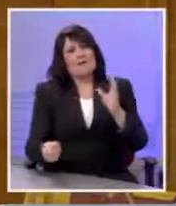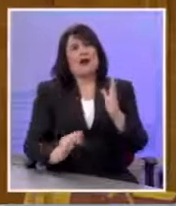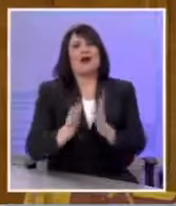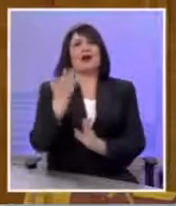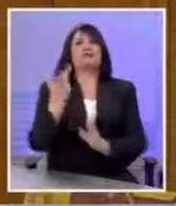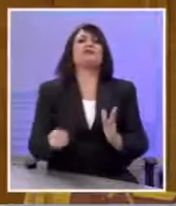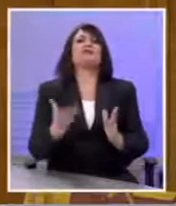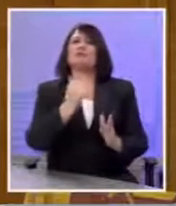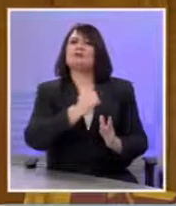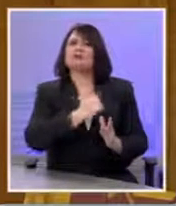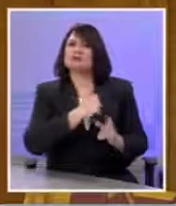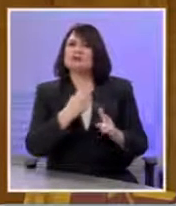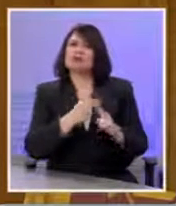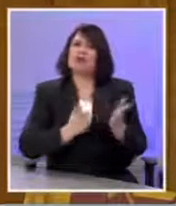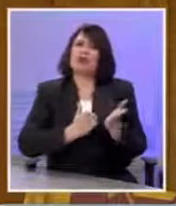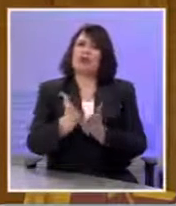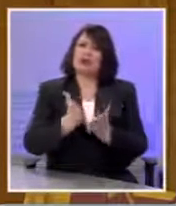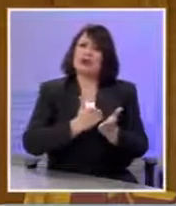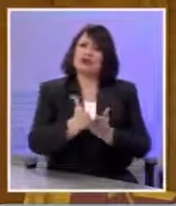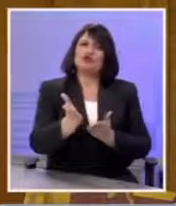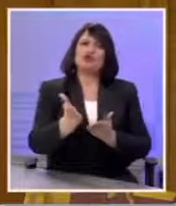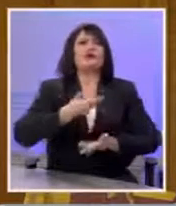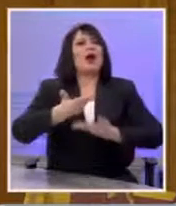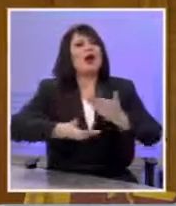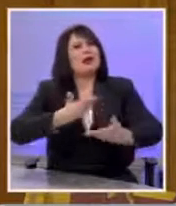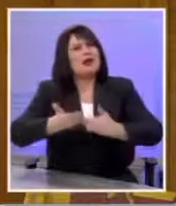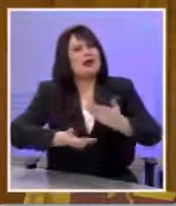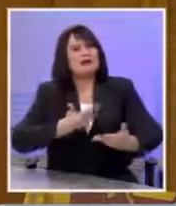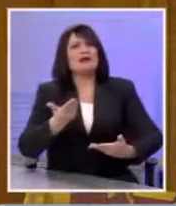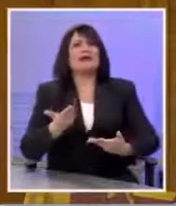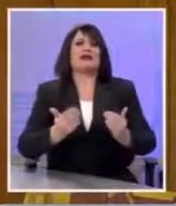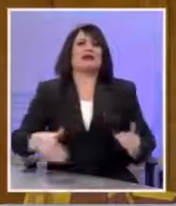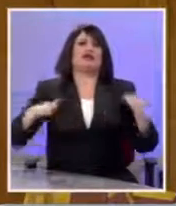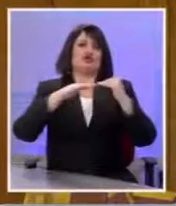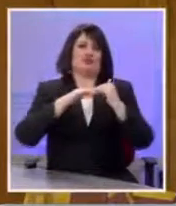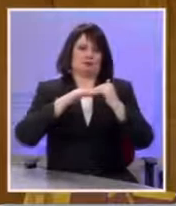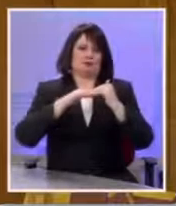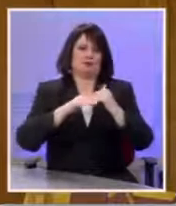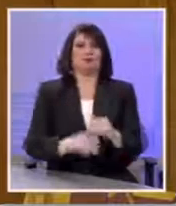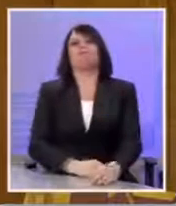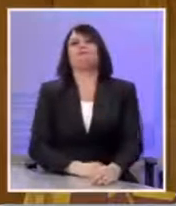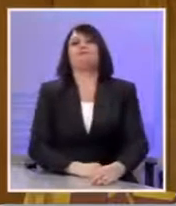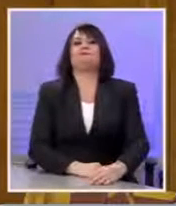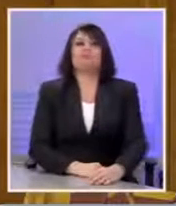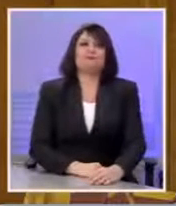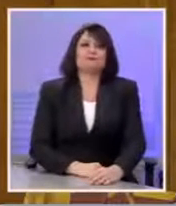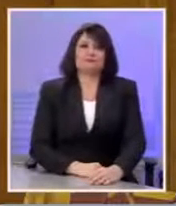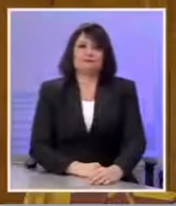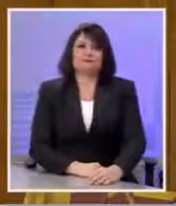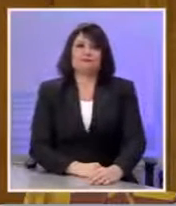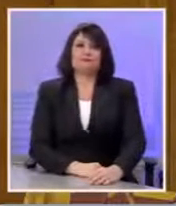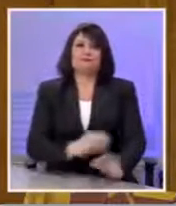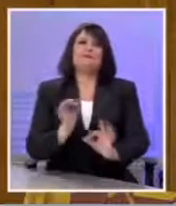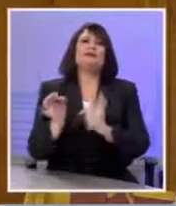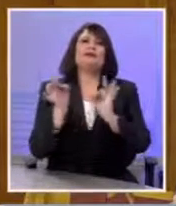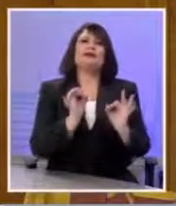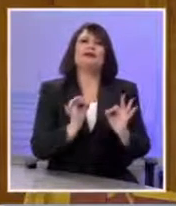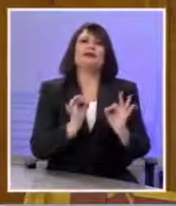αξιών, των αξιών της δικαιοσύνης, της αλληλεγγύης, της ισότητας. Και είναι ακριβώς αυτές